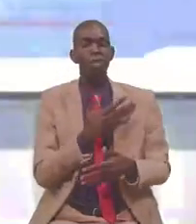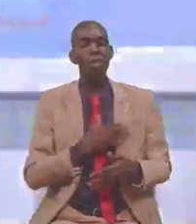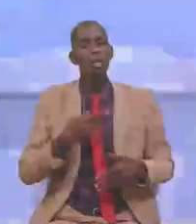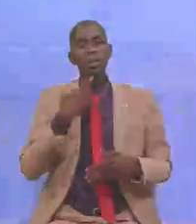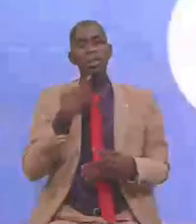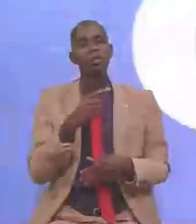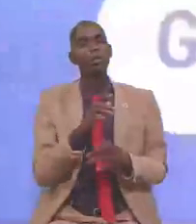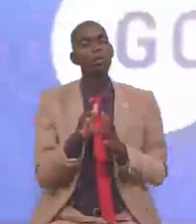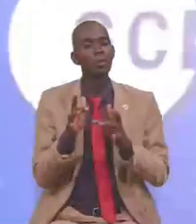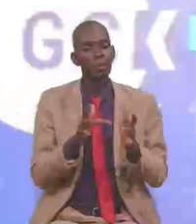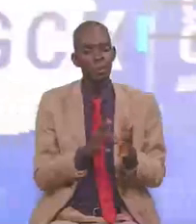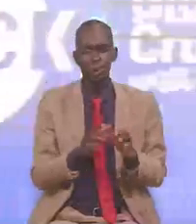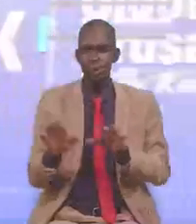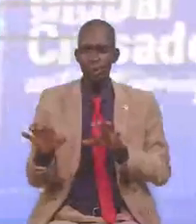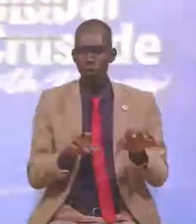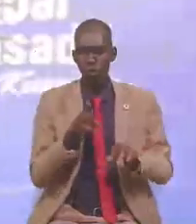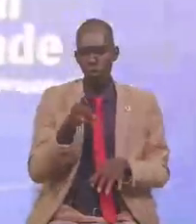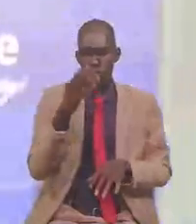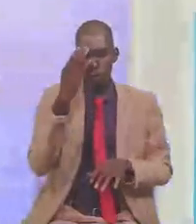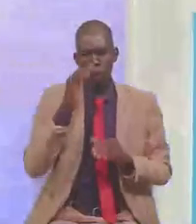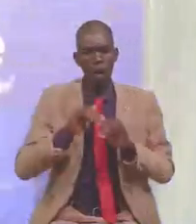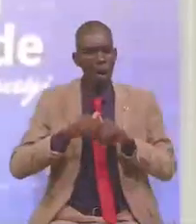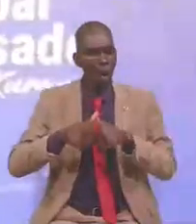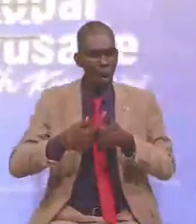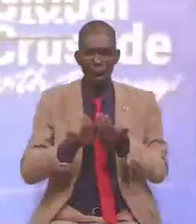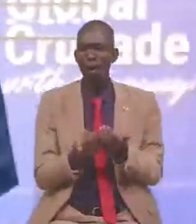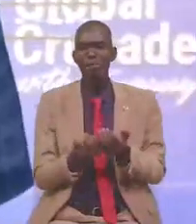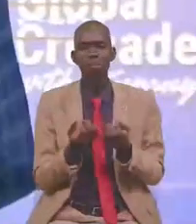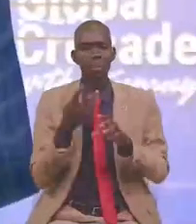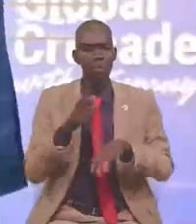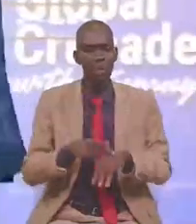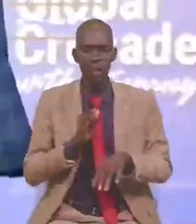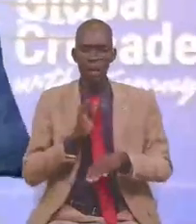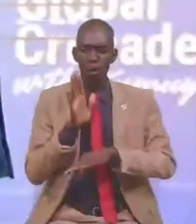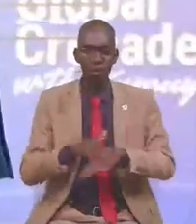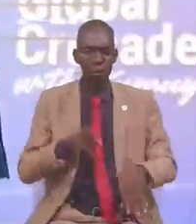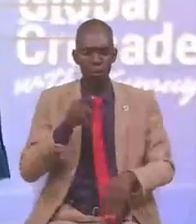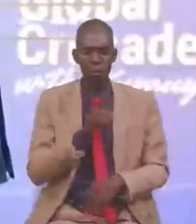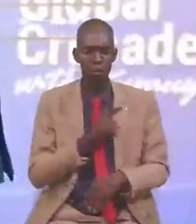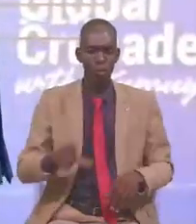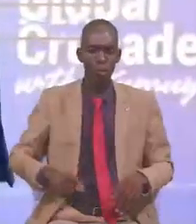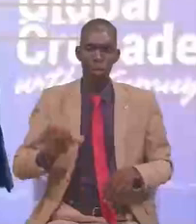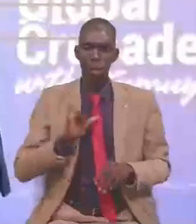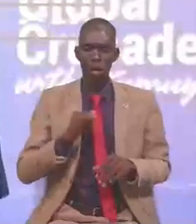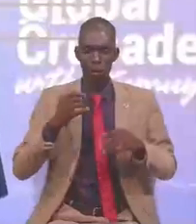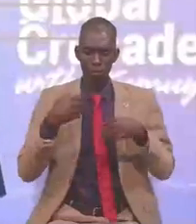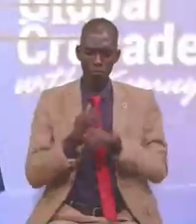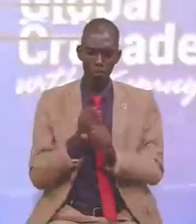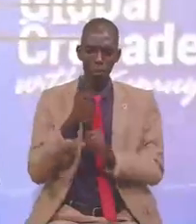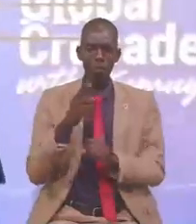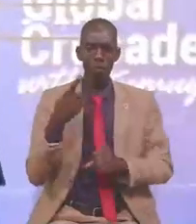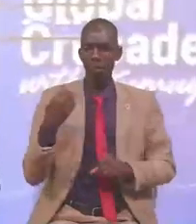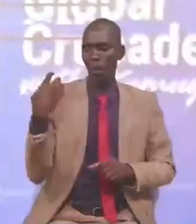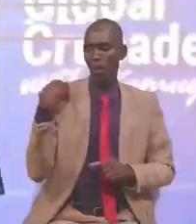que Jésus, est-ce que tu sais combien de fois je t'appelle Seigneur, je fais de toi Seigneur de